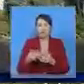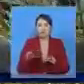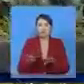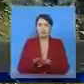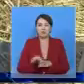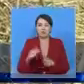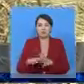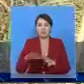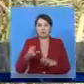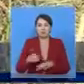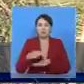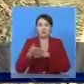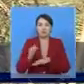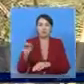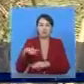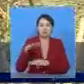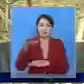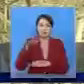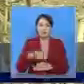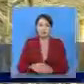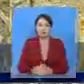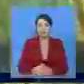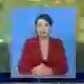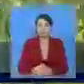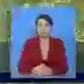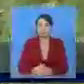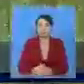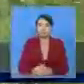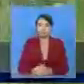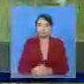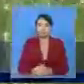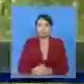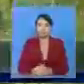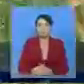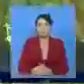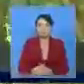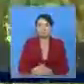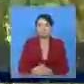числе сверхмощные грузовики и самолеты. Владимир Федотов, Руслан Ильтаев, телеканал Актобе.